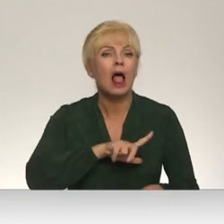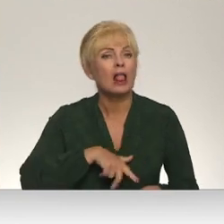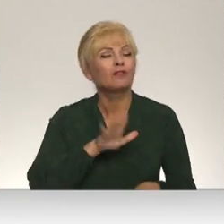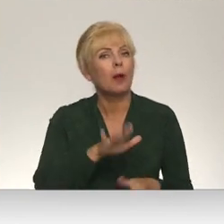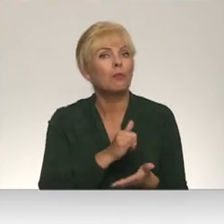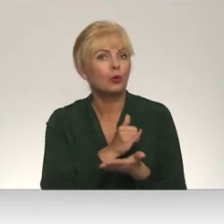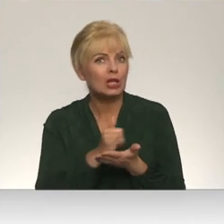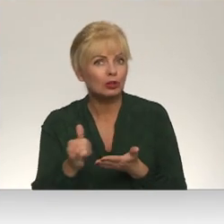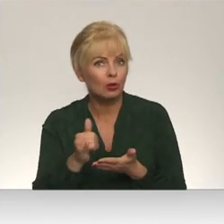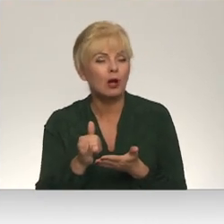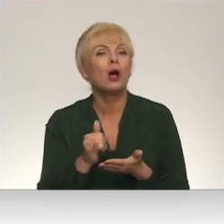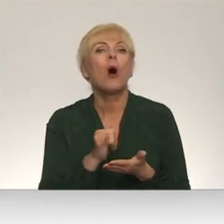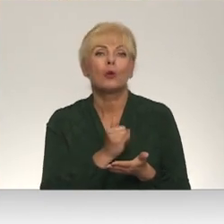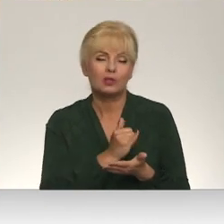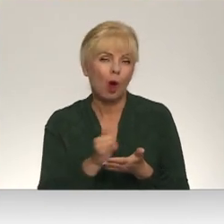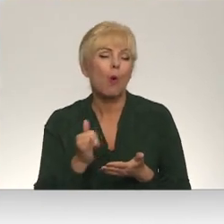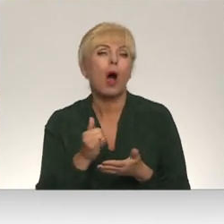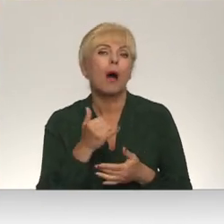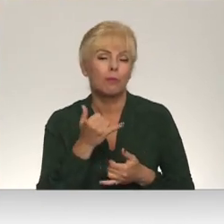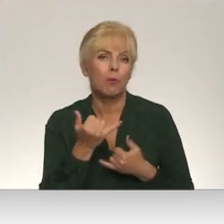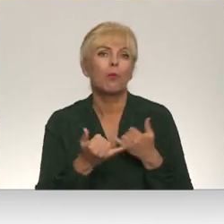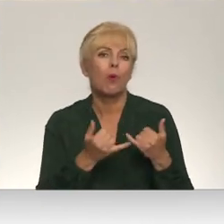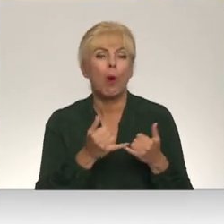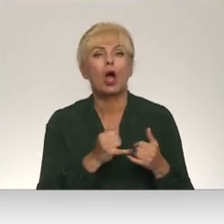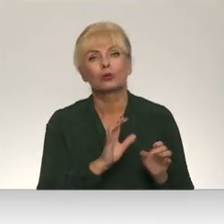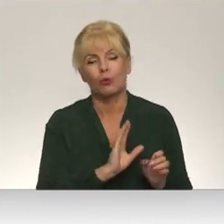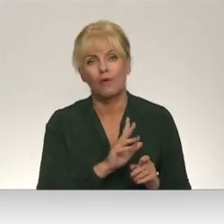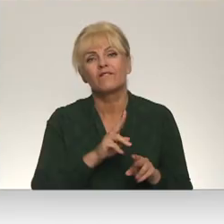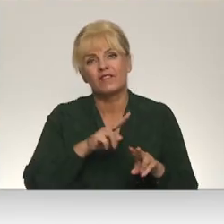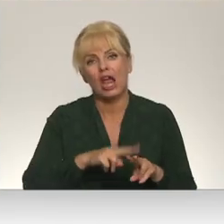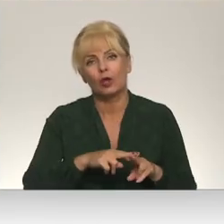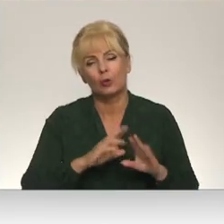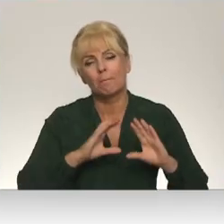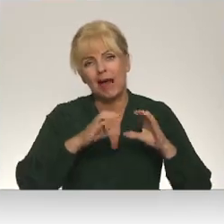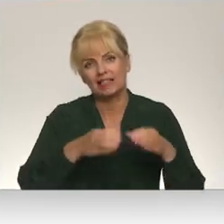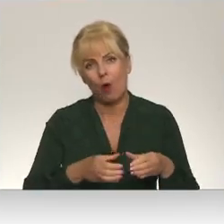tīrāko un sakoptāko vietu pasaulē. Madara Līcīte, Ivars Šepickis, Latvijas televīzija.